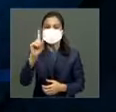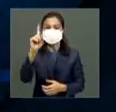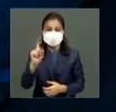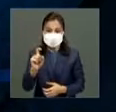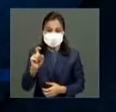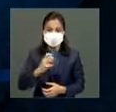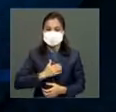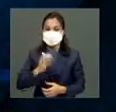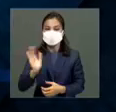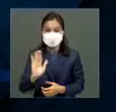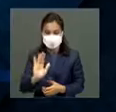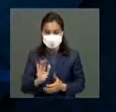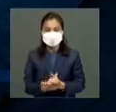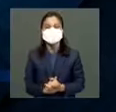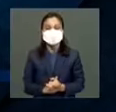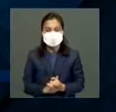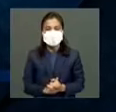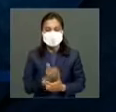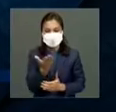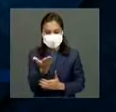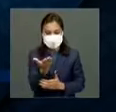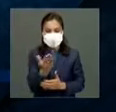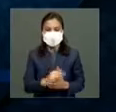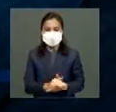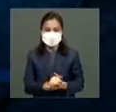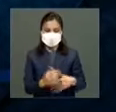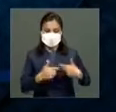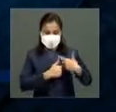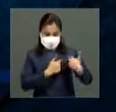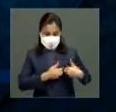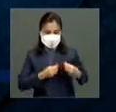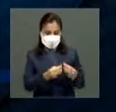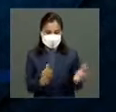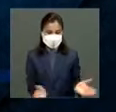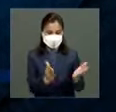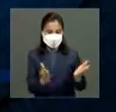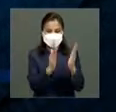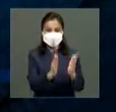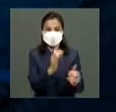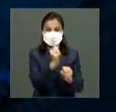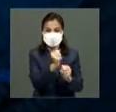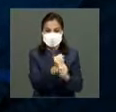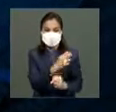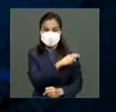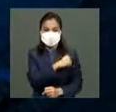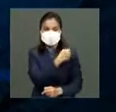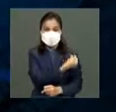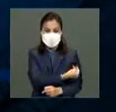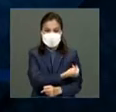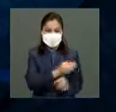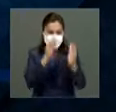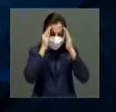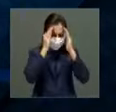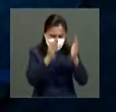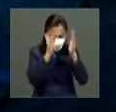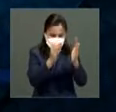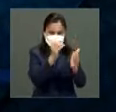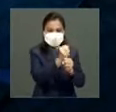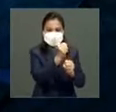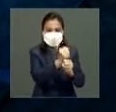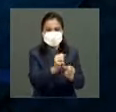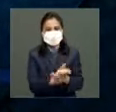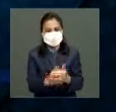การเสียชีวิตนี้เลยก็ขอส่งแรงกายแรงใจให้กับบุคลากรทางการแพทย์เช่นเคยนะครับซึ่งเขาทำงานหนักอยู่เพื่อที่จ